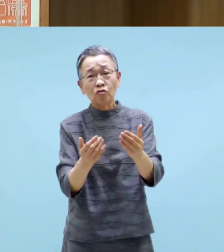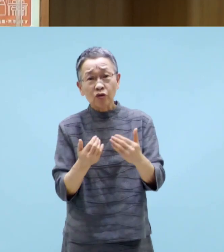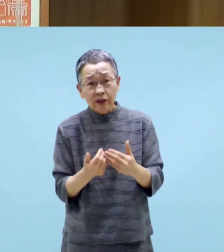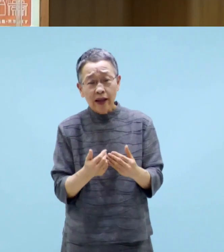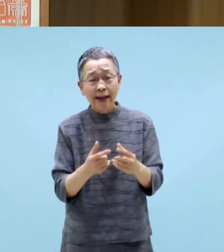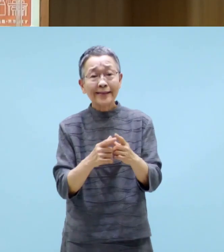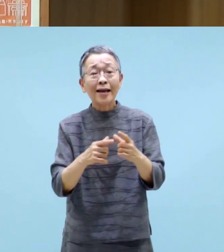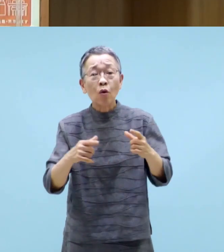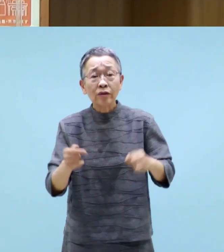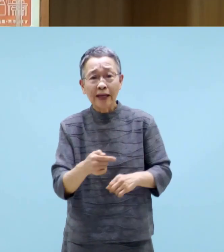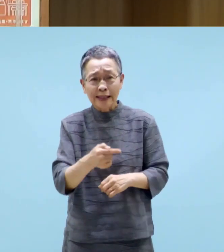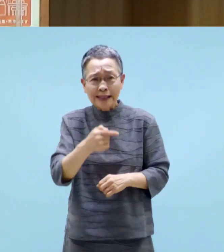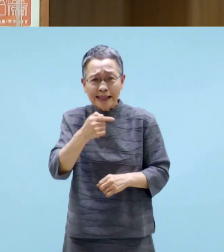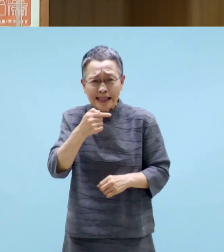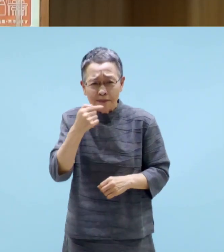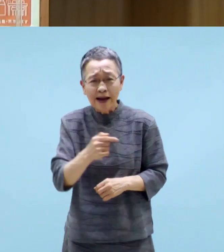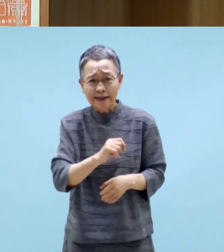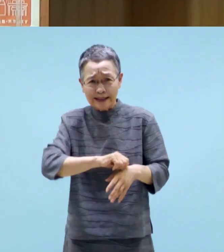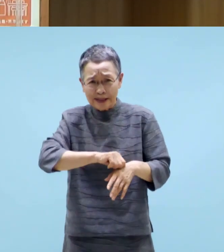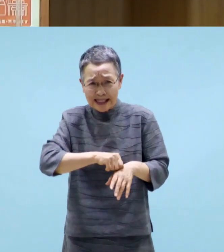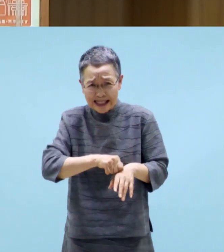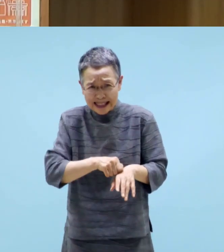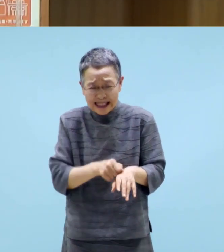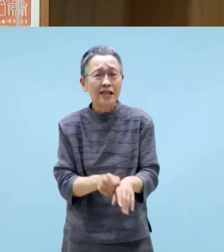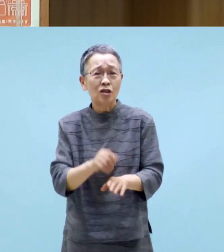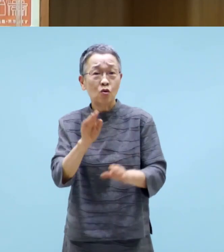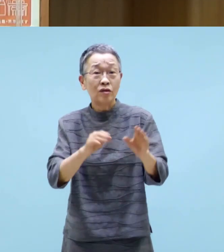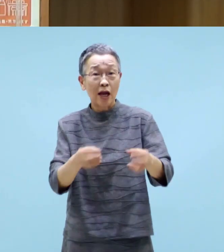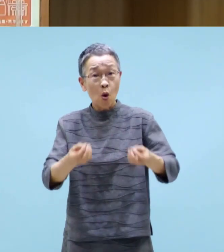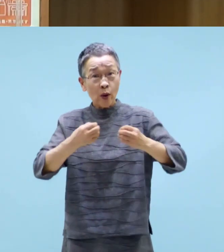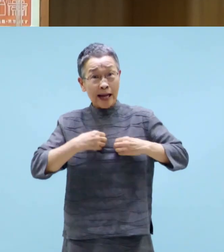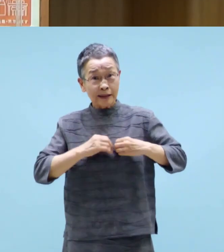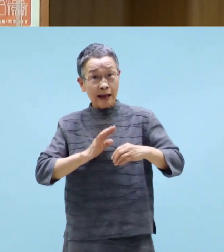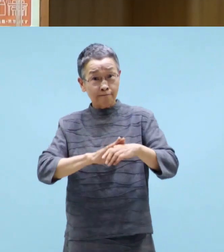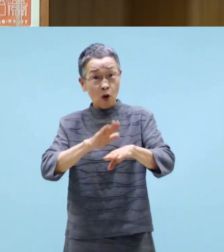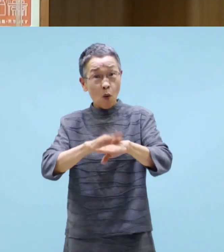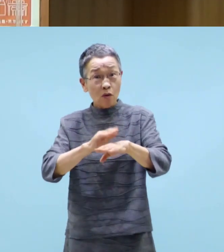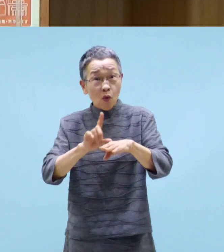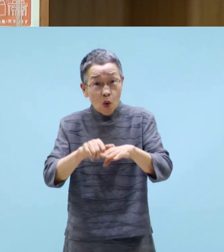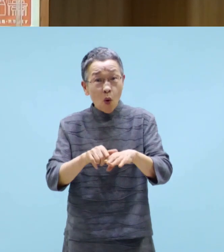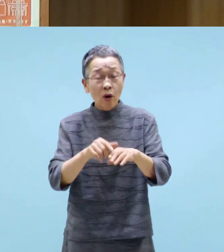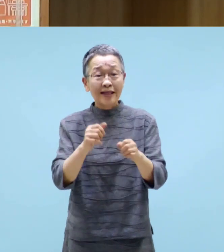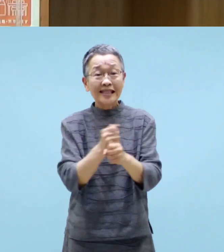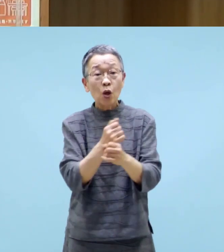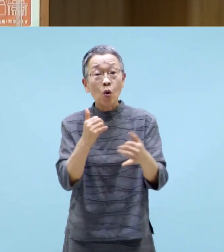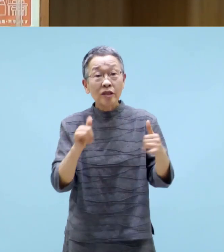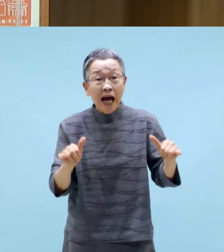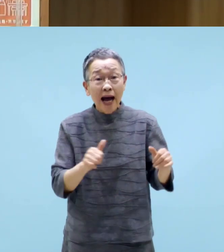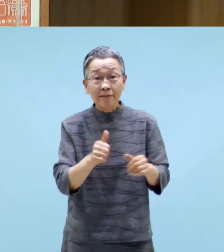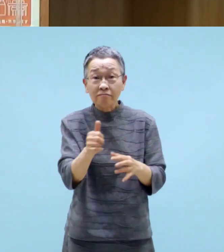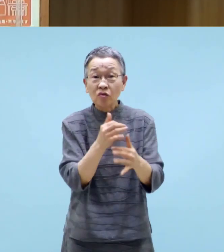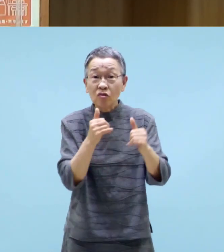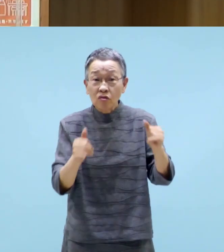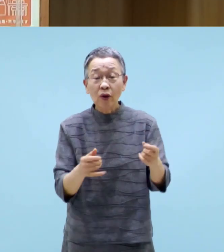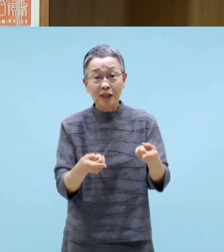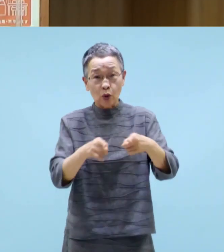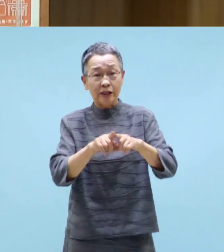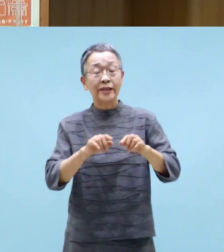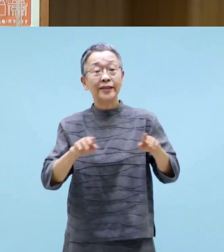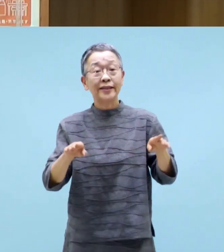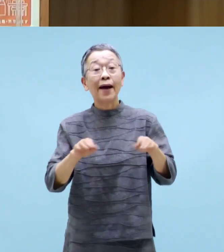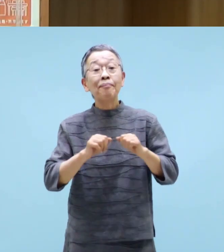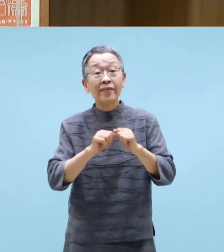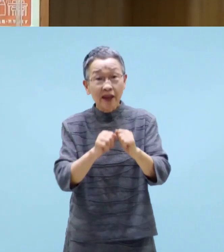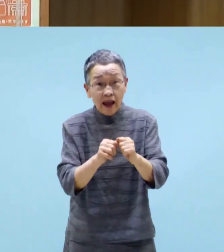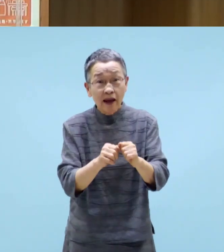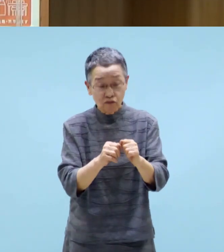い感染対策を事業者と利用者が一体となって、さらには地域限定、同居者など限定